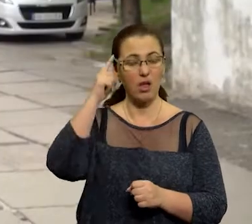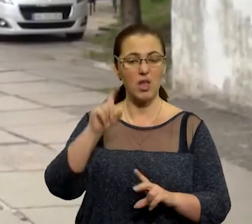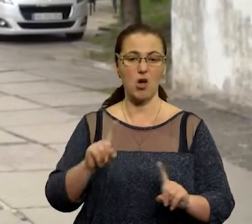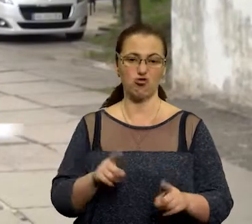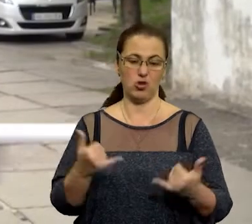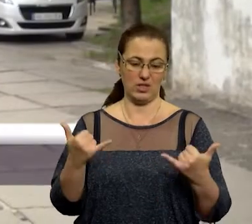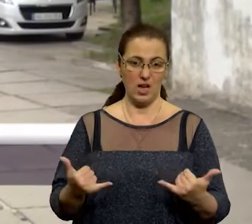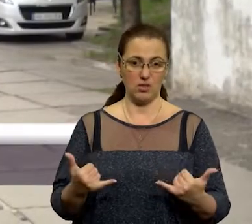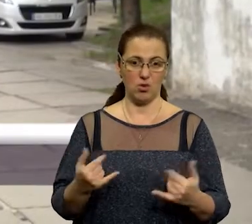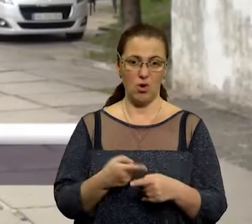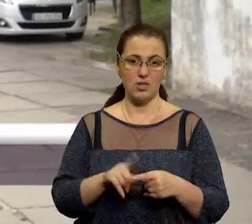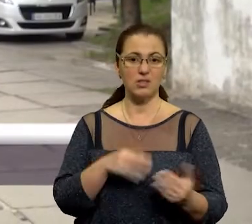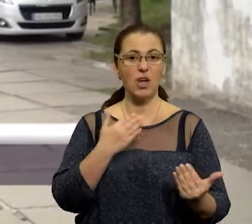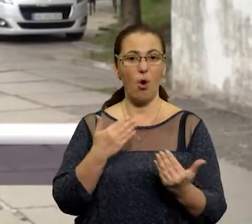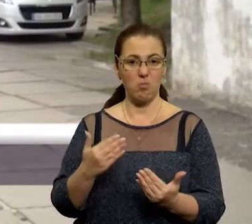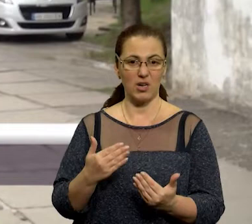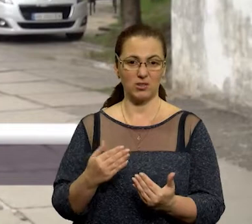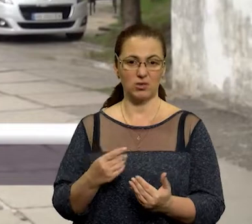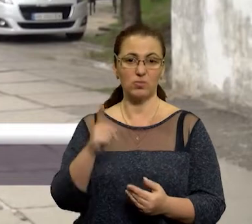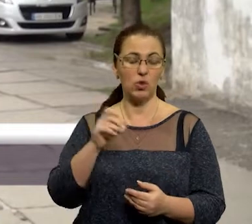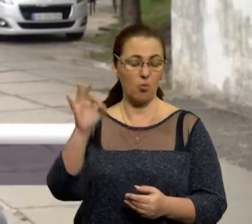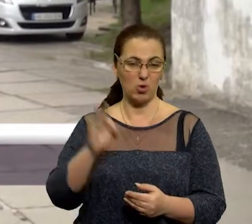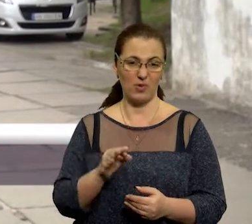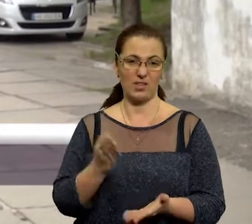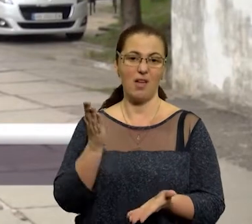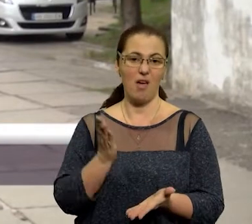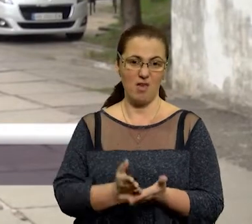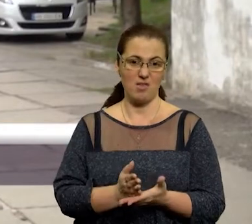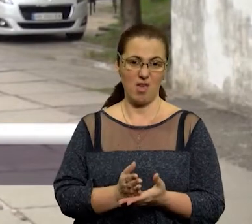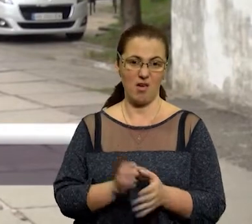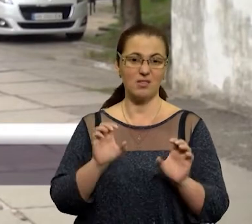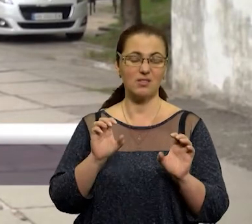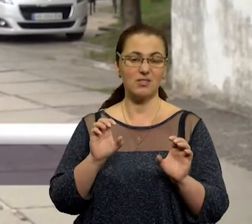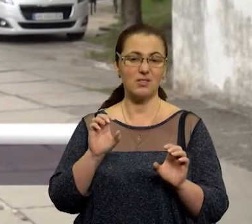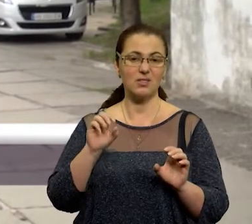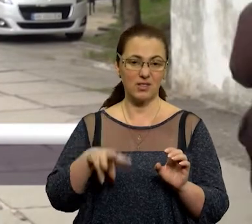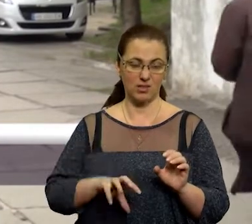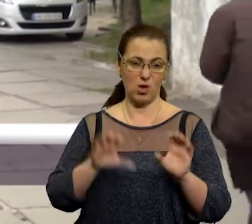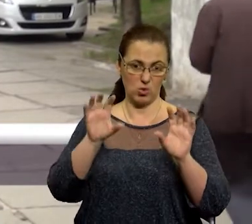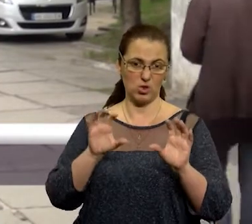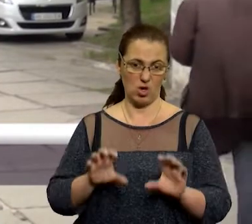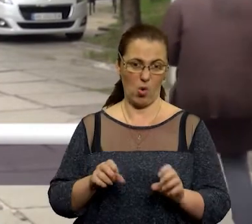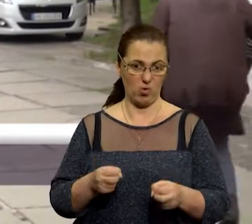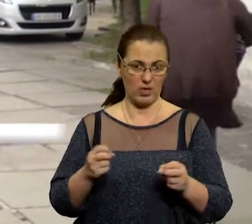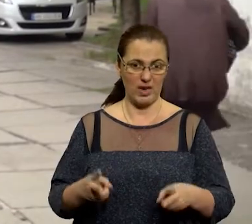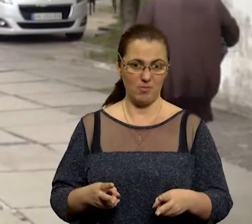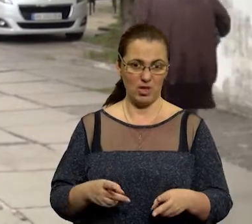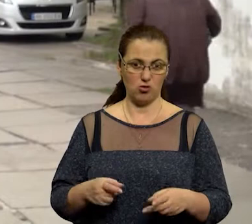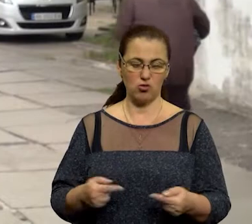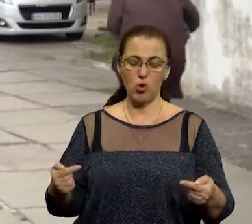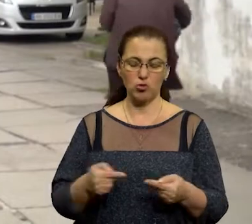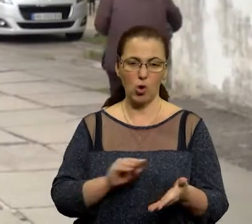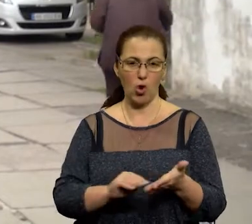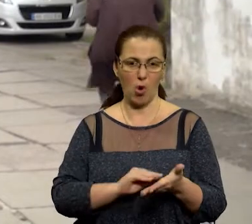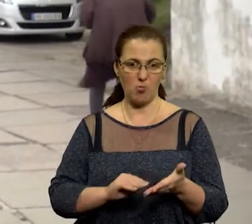сьогодні ці опитування однозначно межують з статтею Кримінального кодексу, котра дуже чітко описує ситуацію